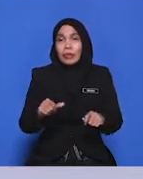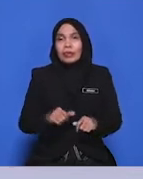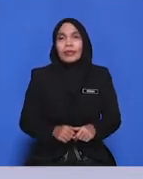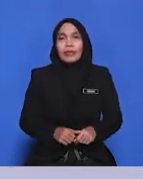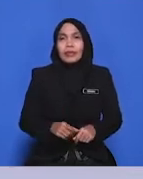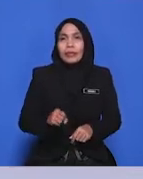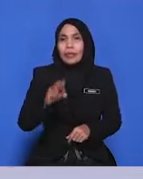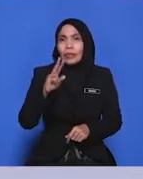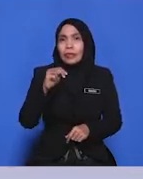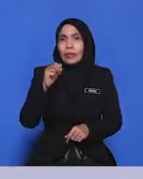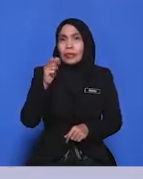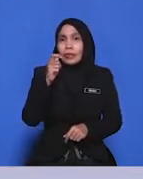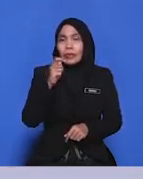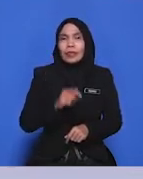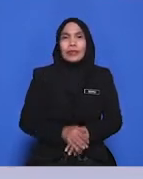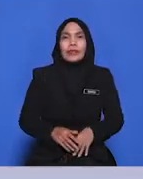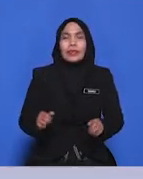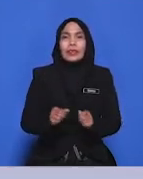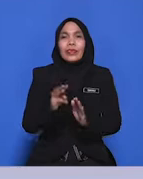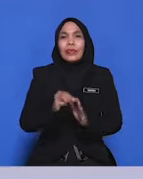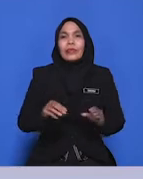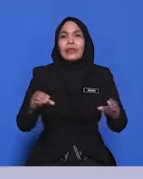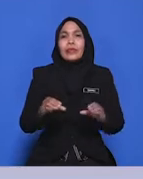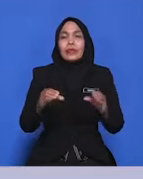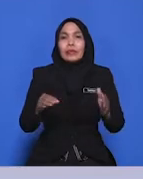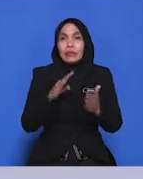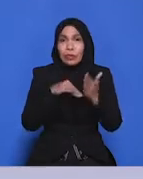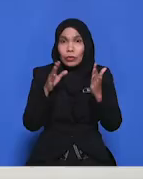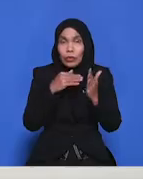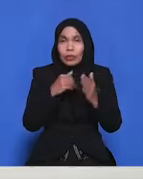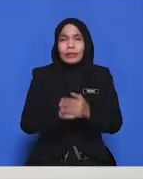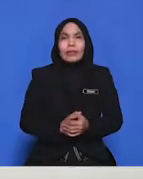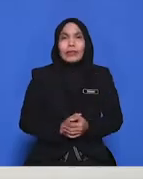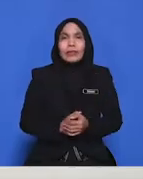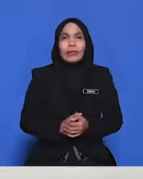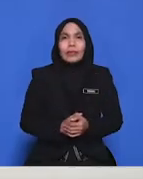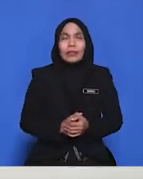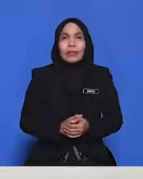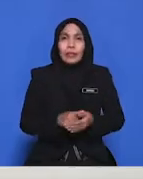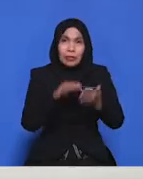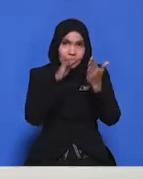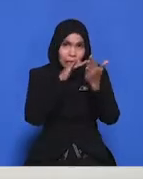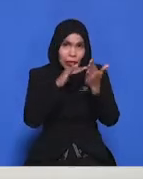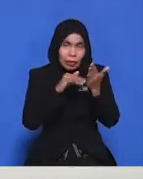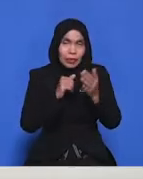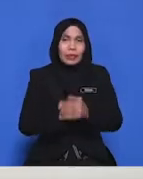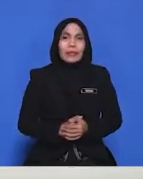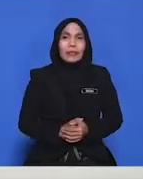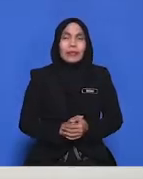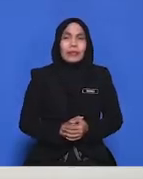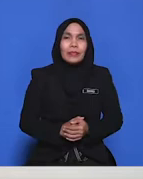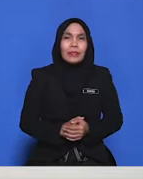amalan sunat kita dengan membuat jadual amalan sunat harian. Kita menyenaraikan amalan sunat yang kita